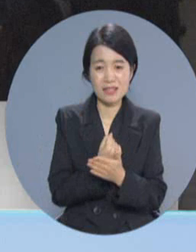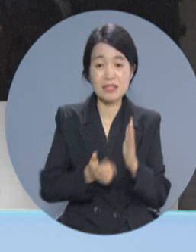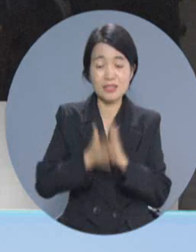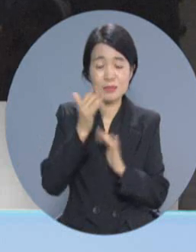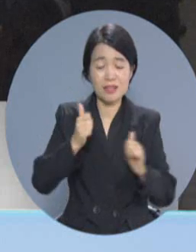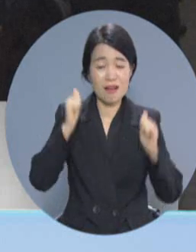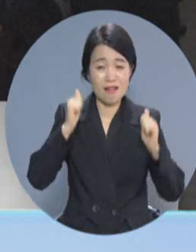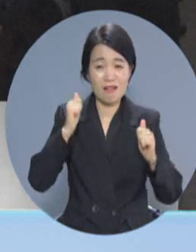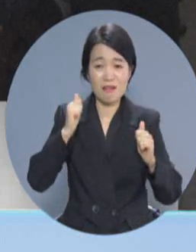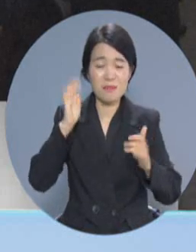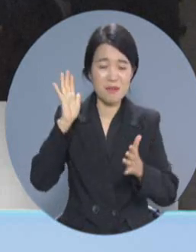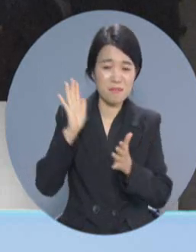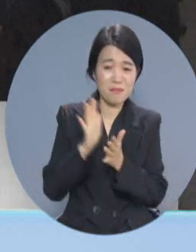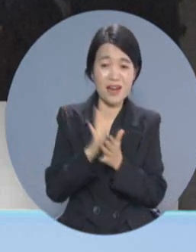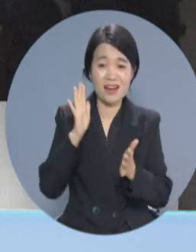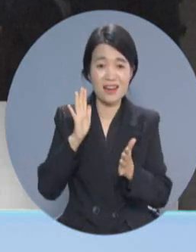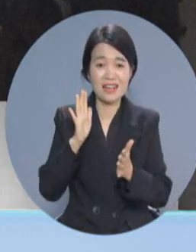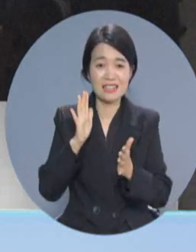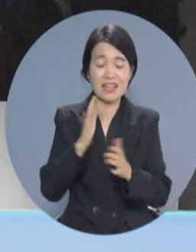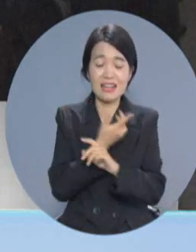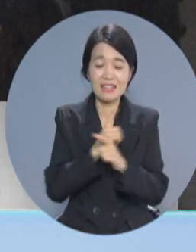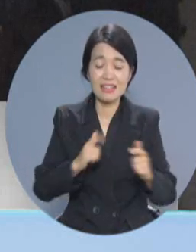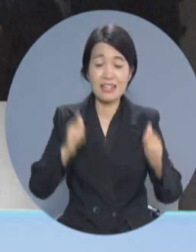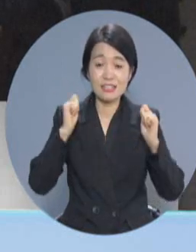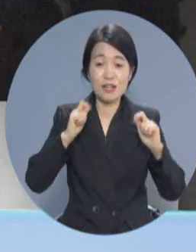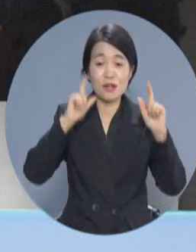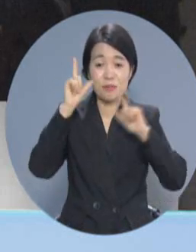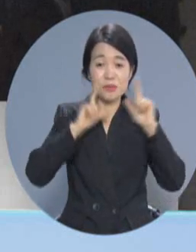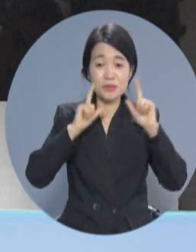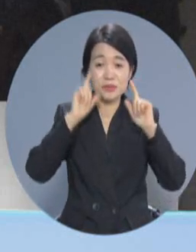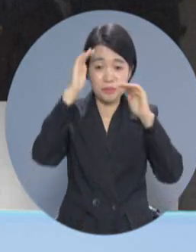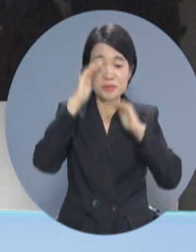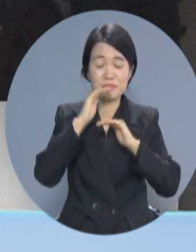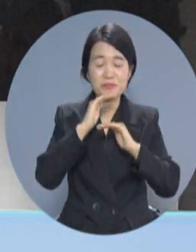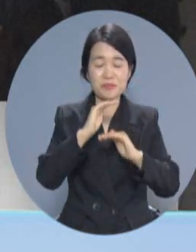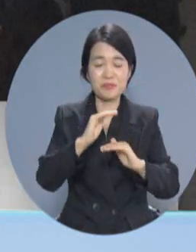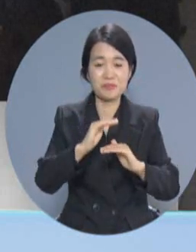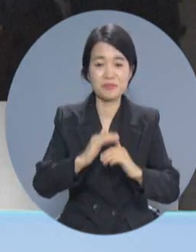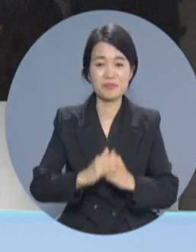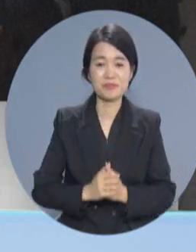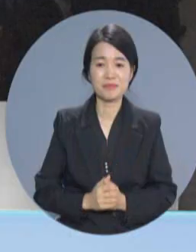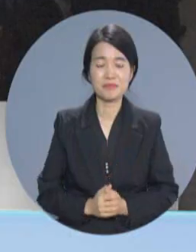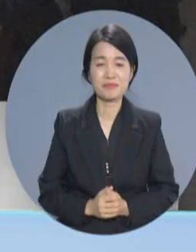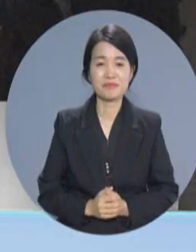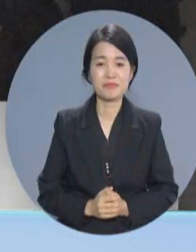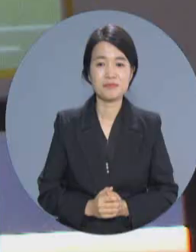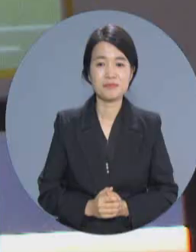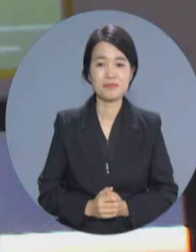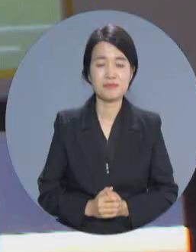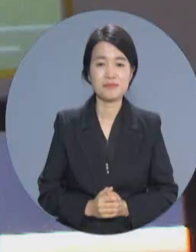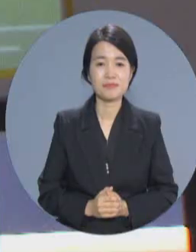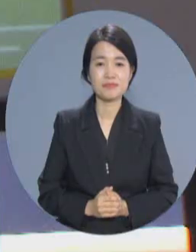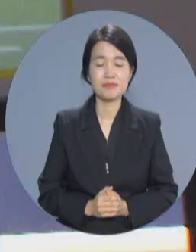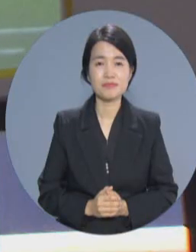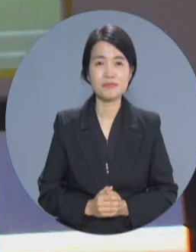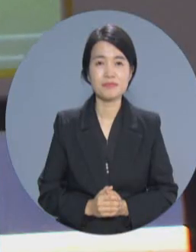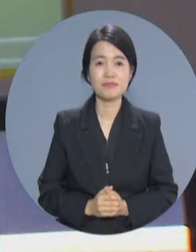시민들의 응원만큼은 뜨거웠는데요. 다양한 응원 모습을 김단비 기자가 보도합니다.